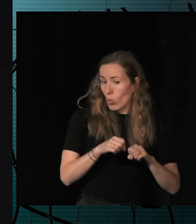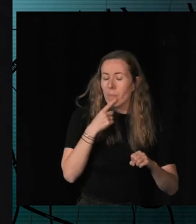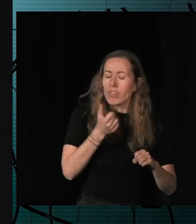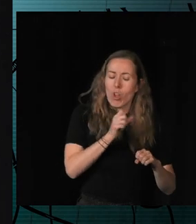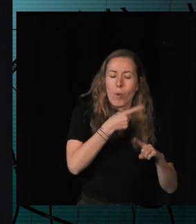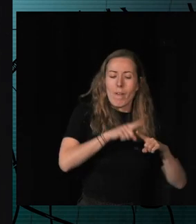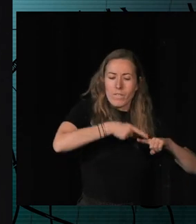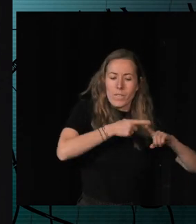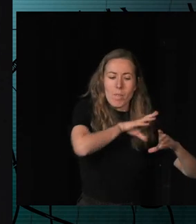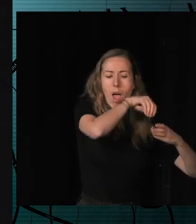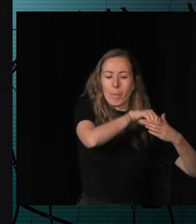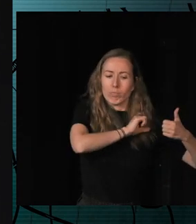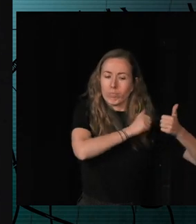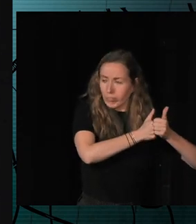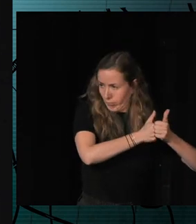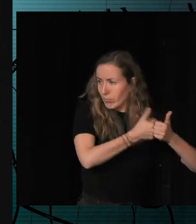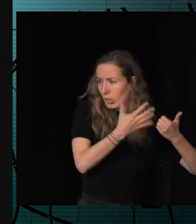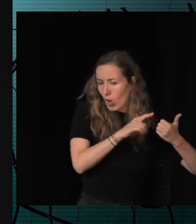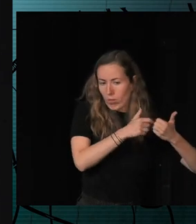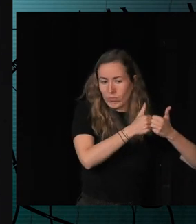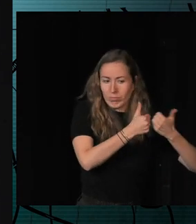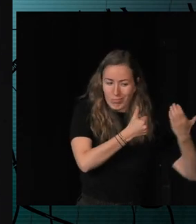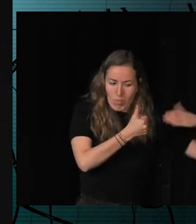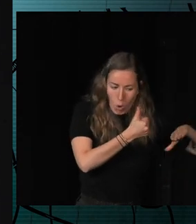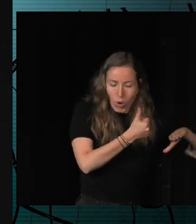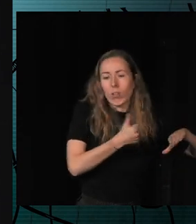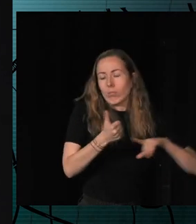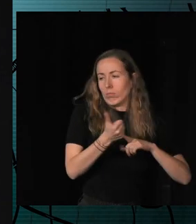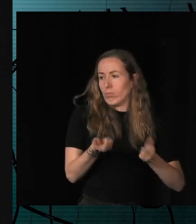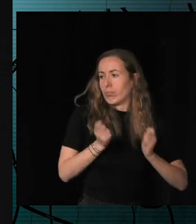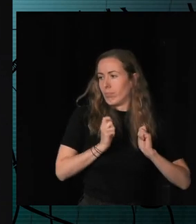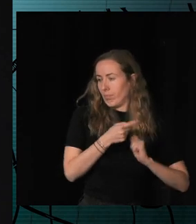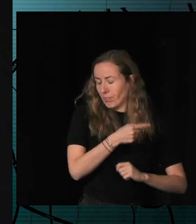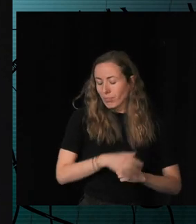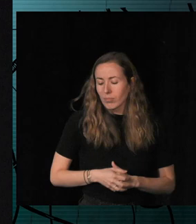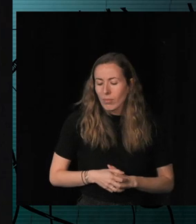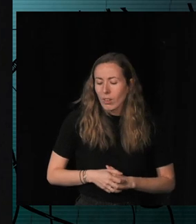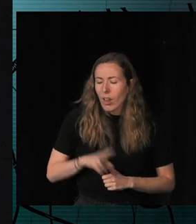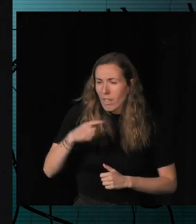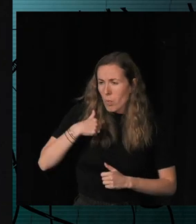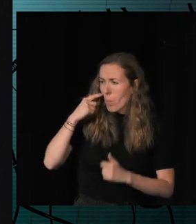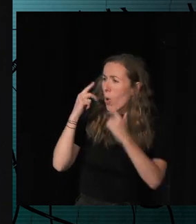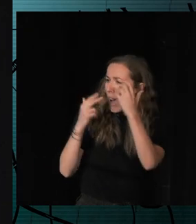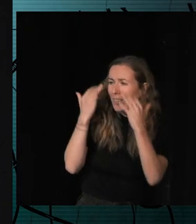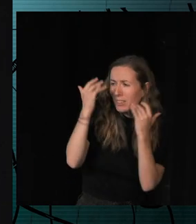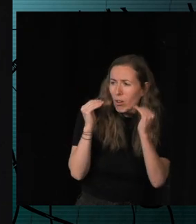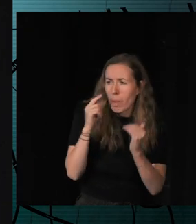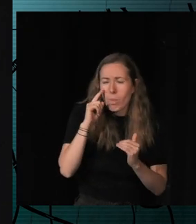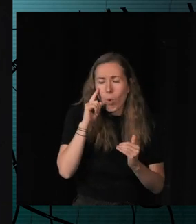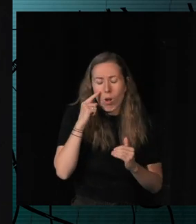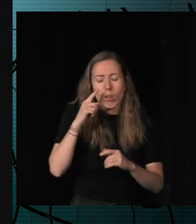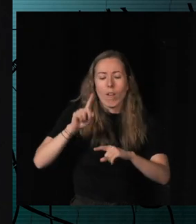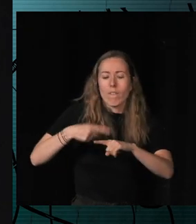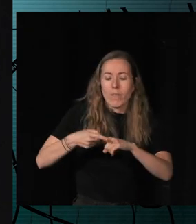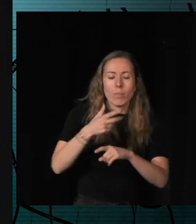production avec Samuel sur sent le 1emer ou et moi je suis un peu inquiet dans le sens où c'est un film qui dont le tournage est fini depuis un